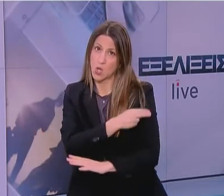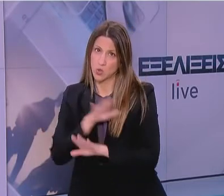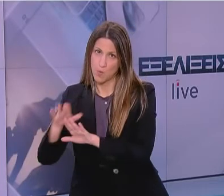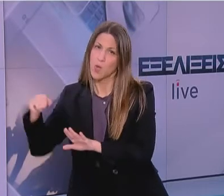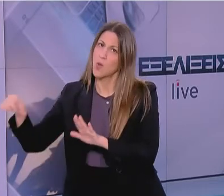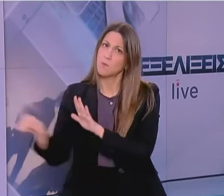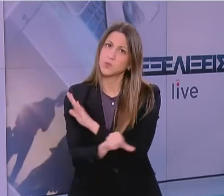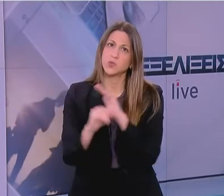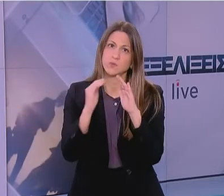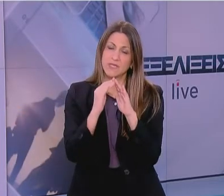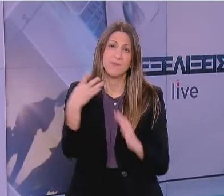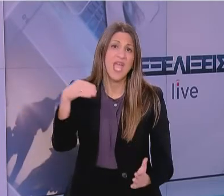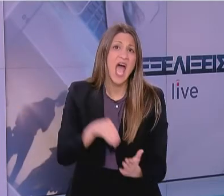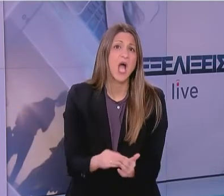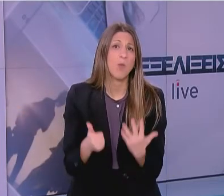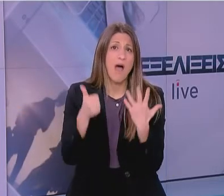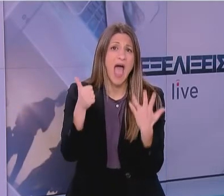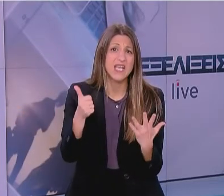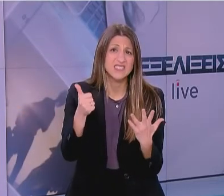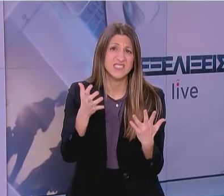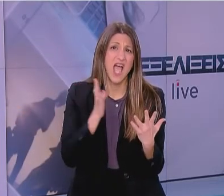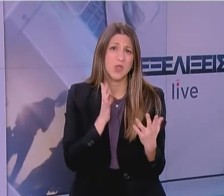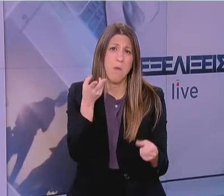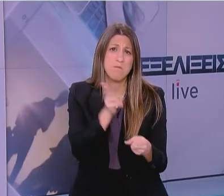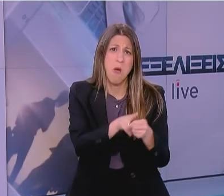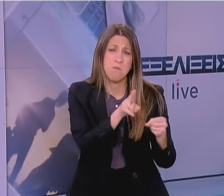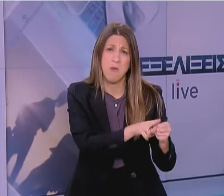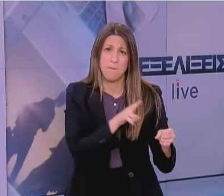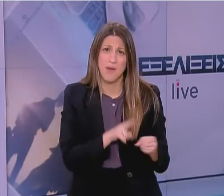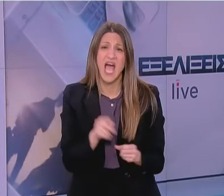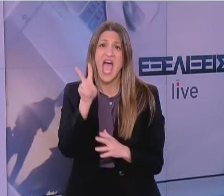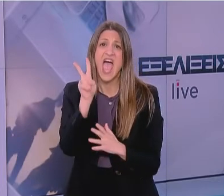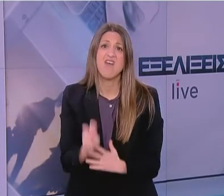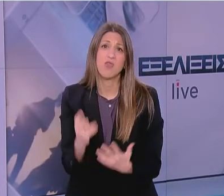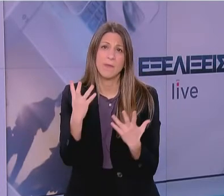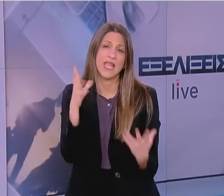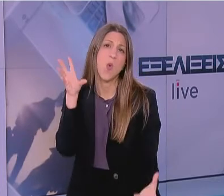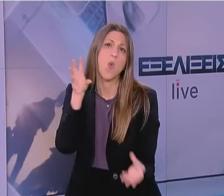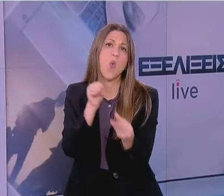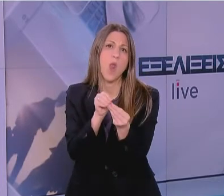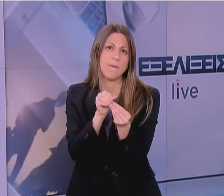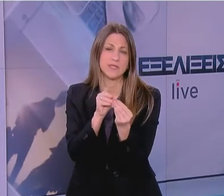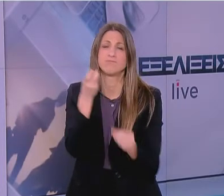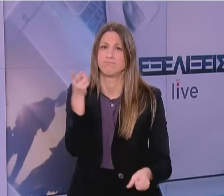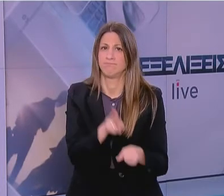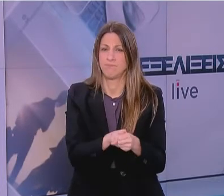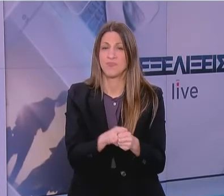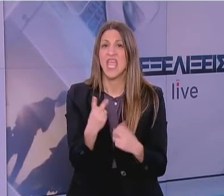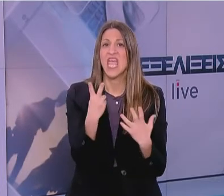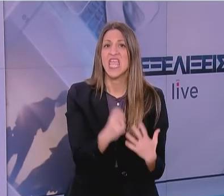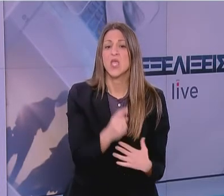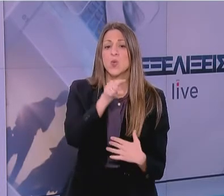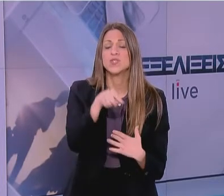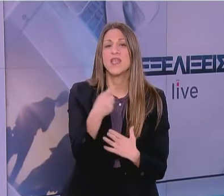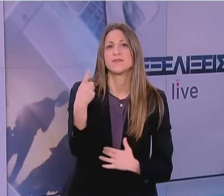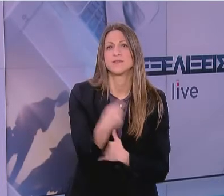Τέλος, έχουμε 6 ακόμα καταγεγραμμένους θανάτους και 79 συνολικά θανάτους στη χώρα. Το 29%,